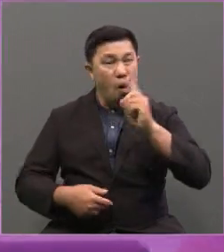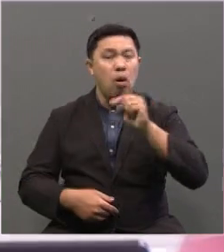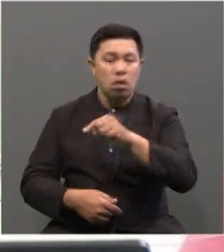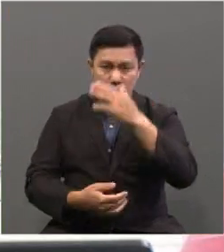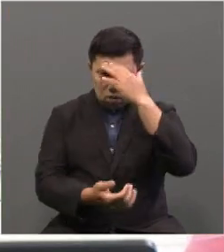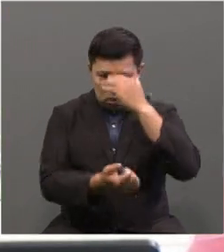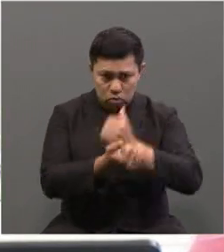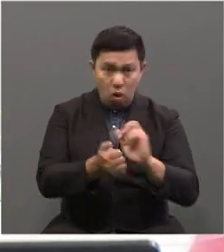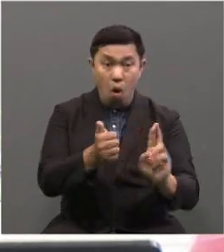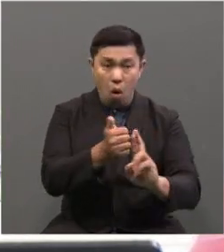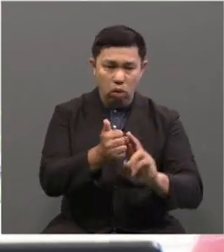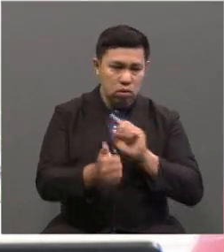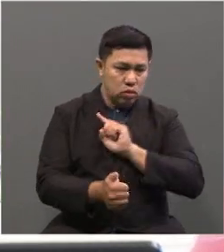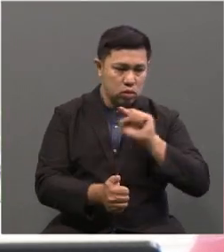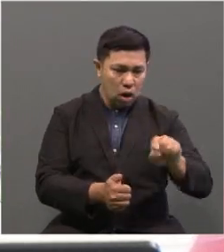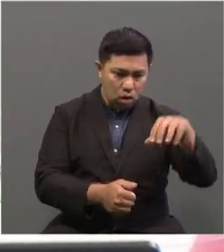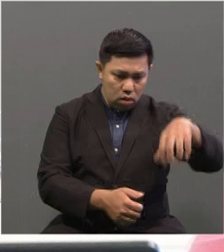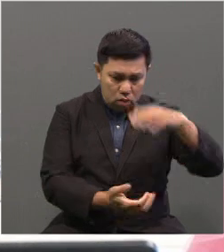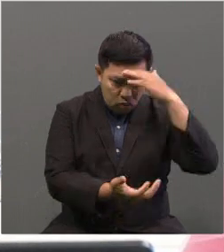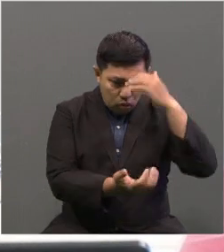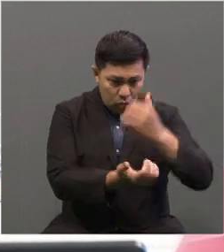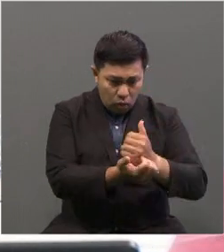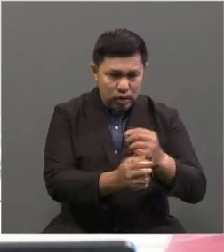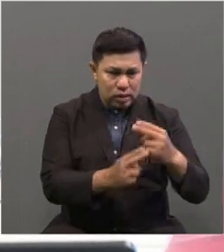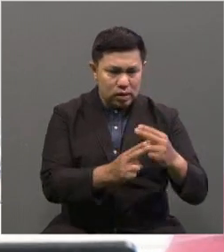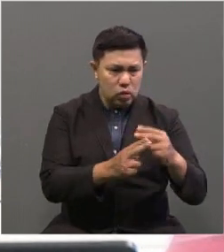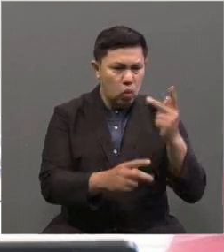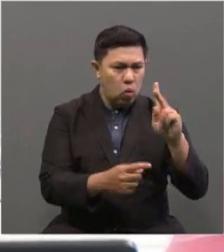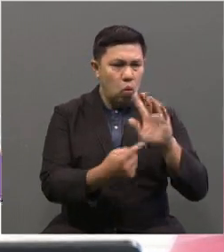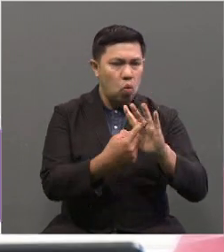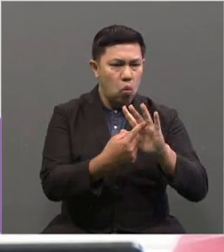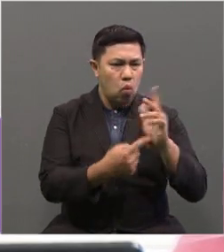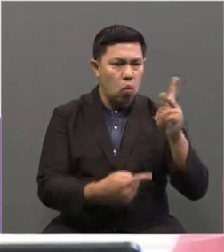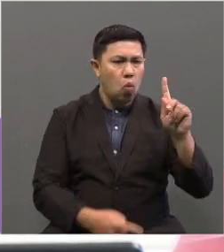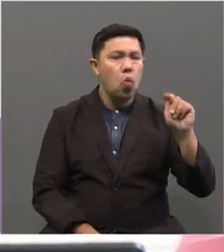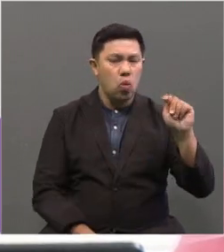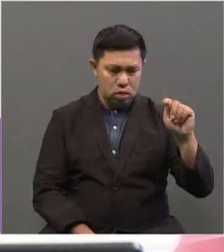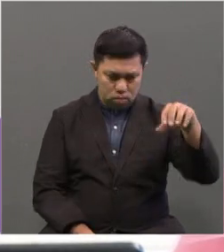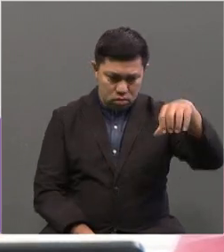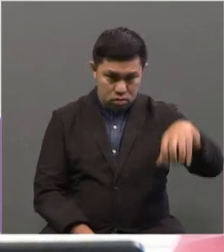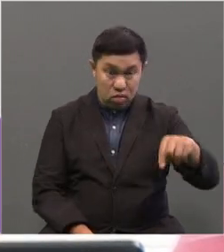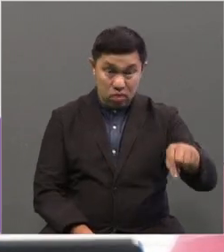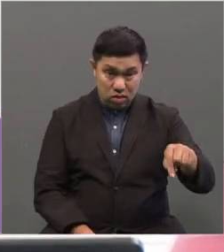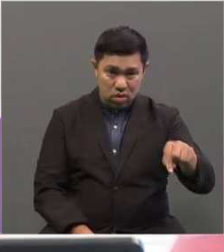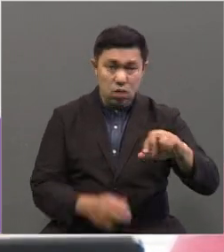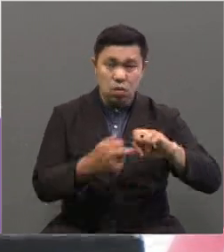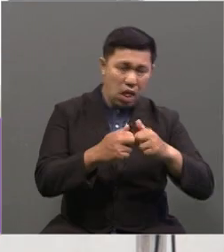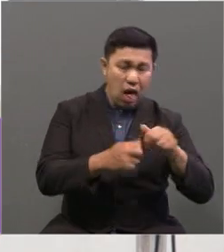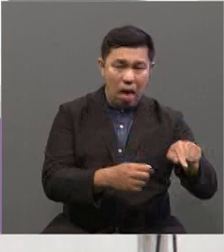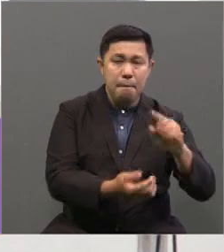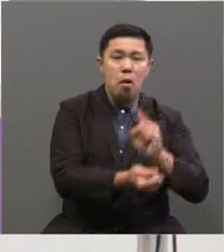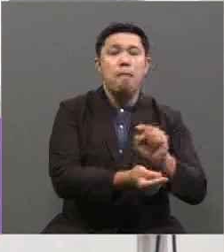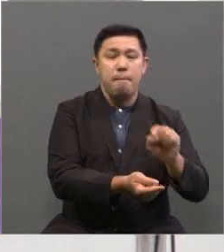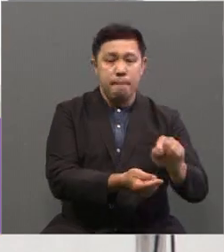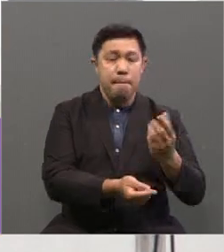ชษฐ์ก็สั่งการให้ทางตำรวจสถานีตำรวจภูธรคูคตซึ่งเป็นพื้นที่เกิดเหตุรับเรื่องร้องทุกข์แล้วก็รวบรวมพยานหลักฐานเพื่อขอหมาย